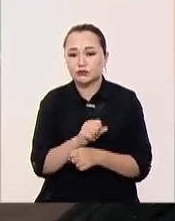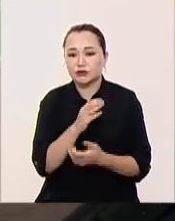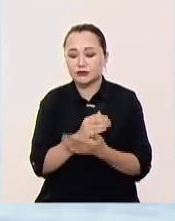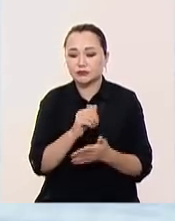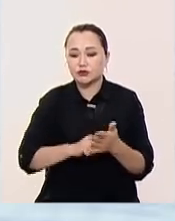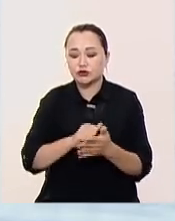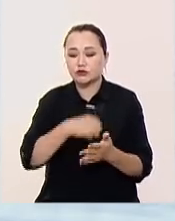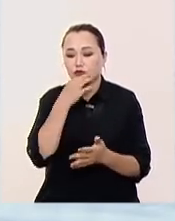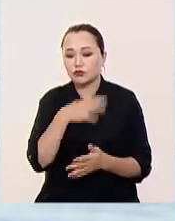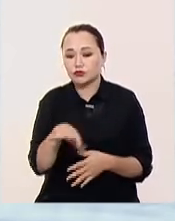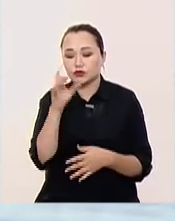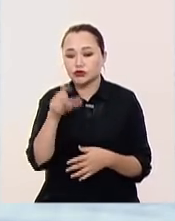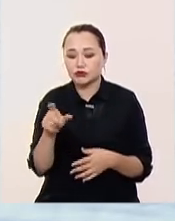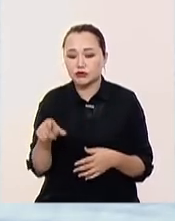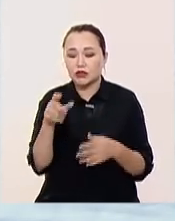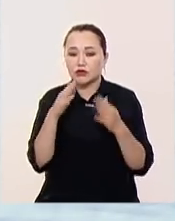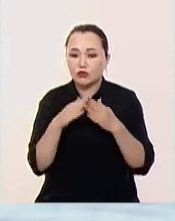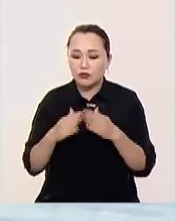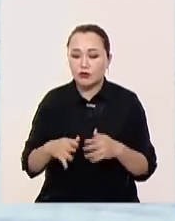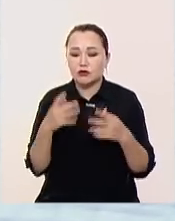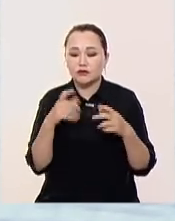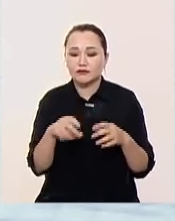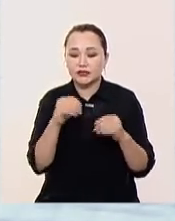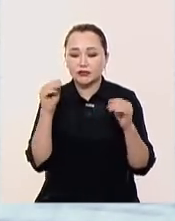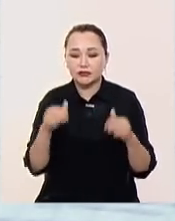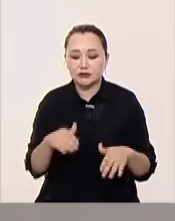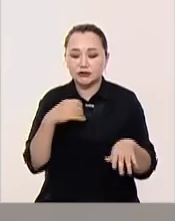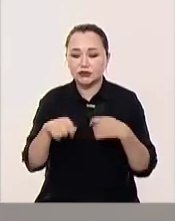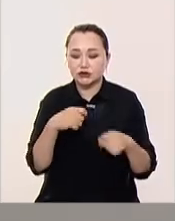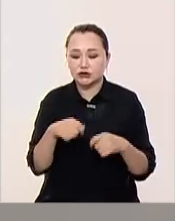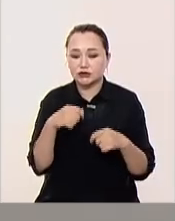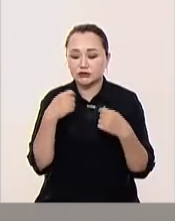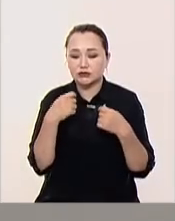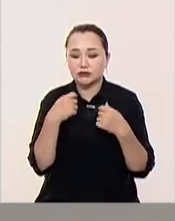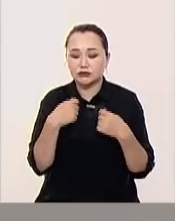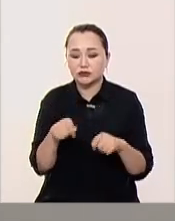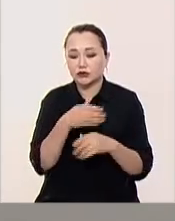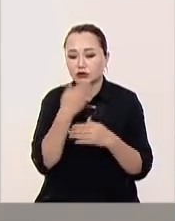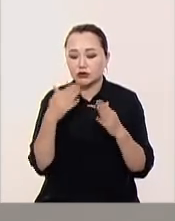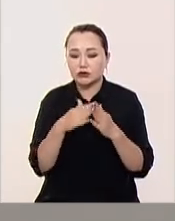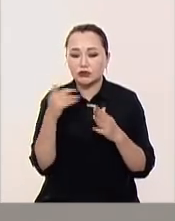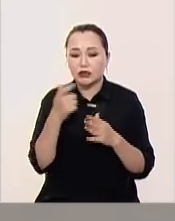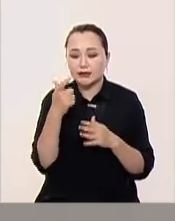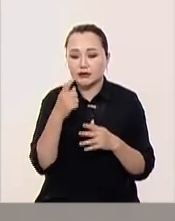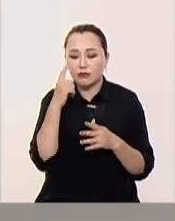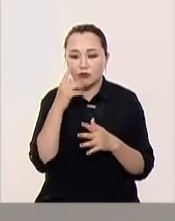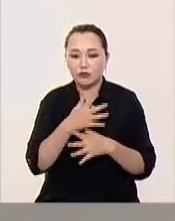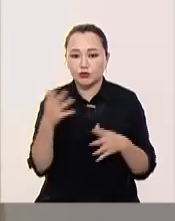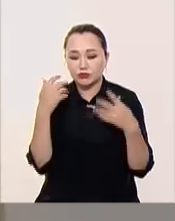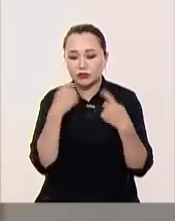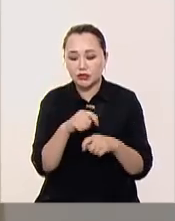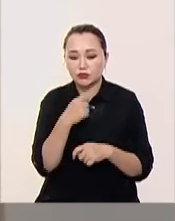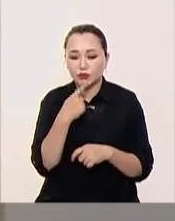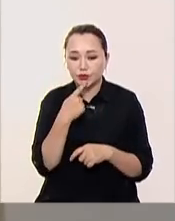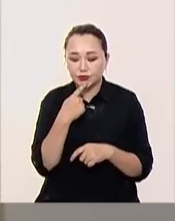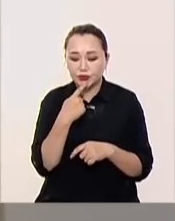салдарынан кез келген санаттағы тұрғын үйлердің нарқы айтарлықтай төмендеп кетті дейді. Қазір жер үйлердің өздері көбісі сату қиын болып тұр.